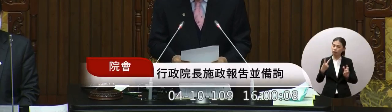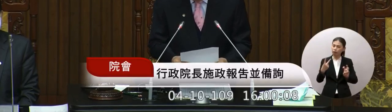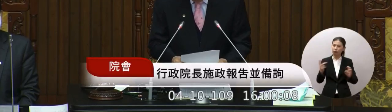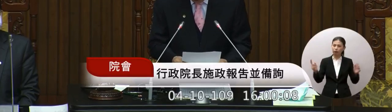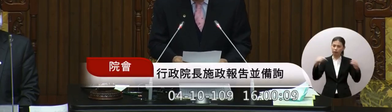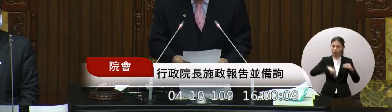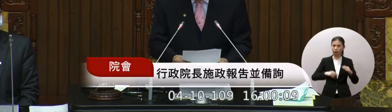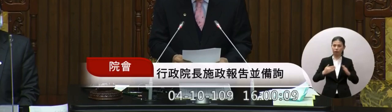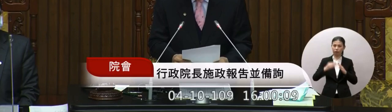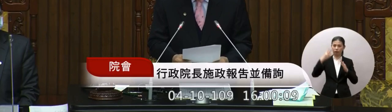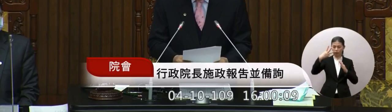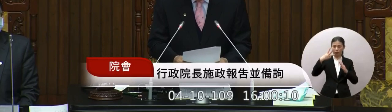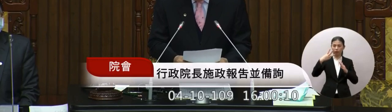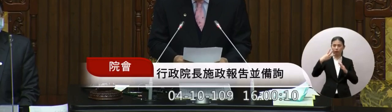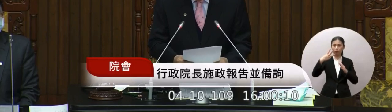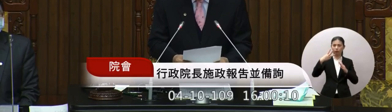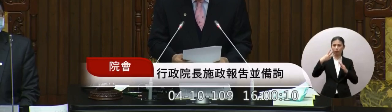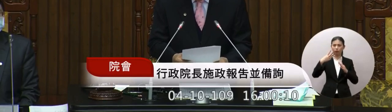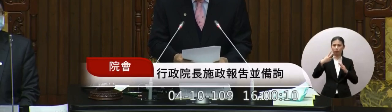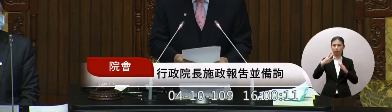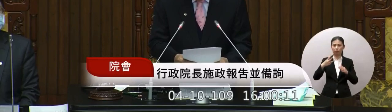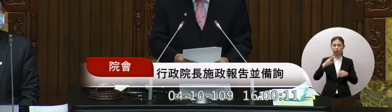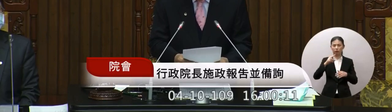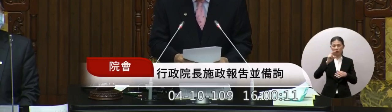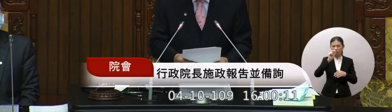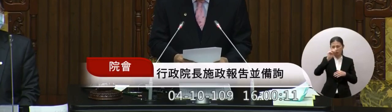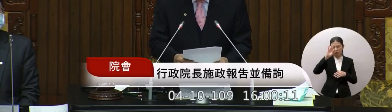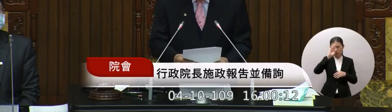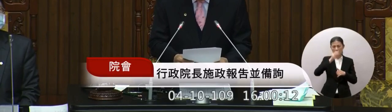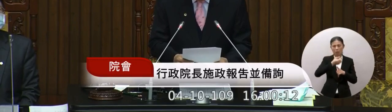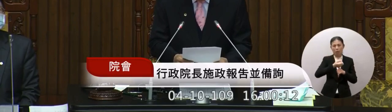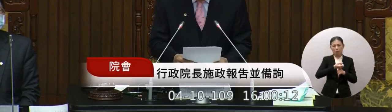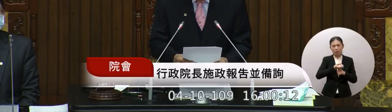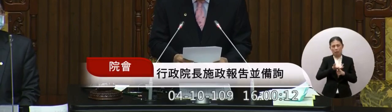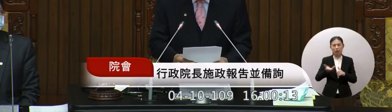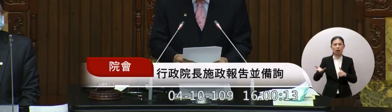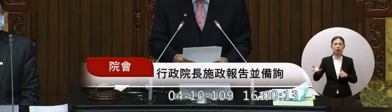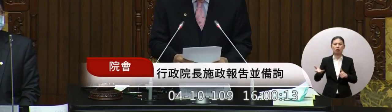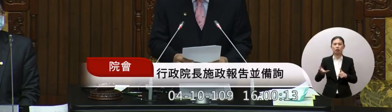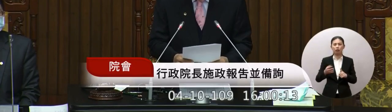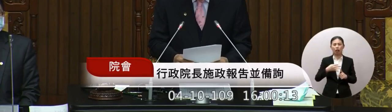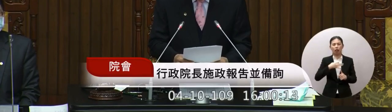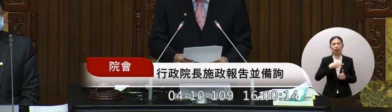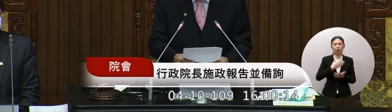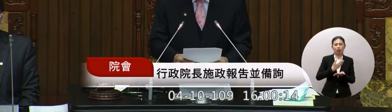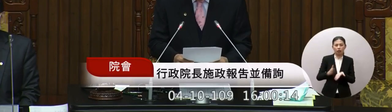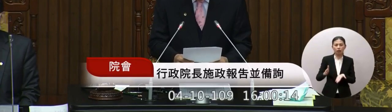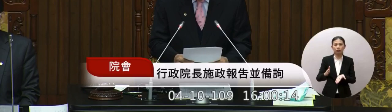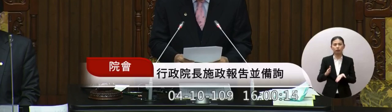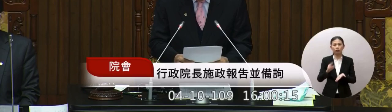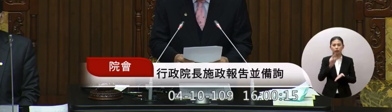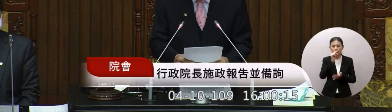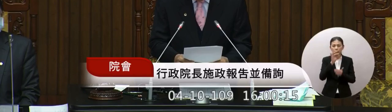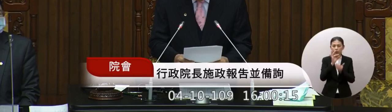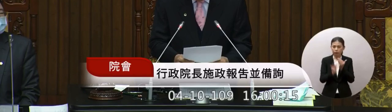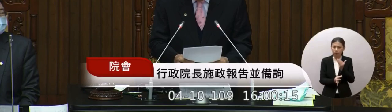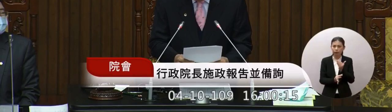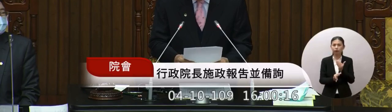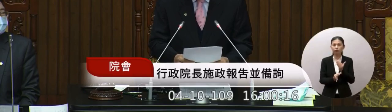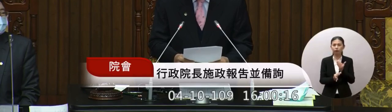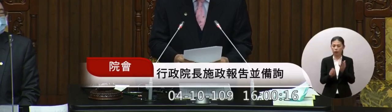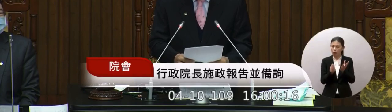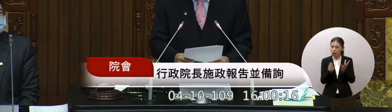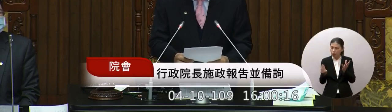常三楼进行严重特殊传染性肺炎防治及纾困振兴特别条例部分条